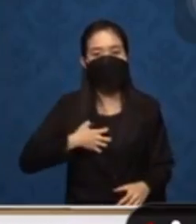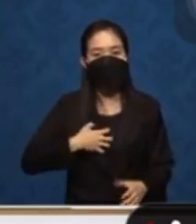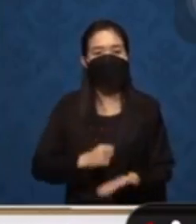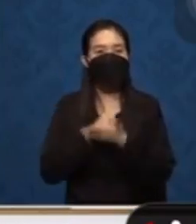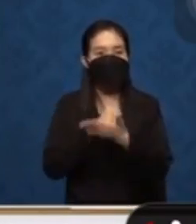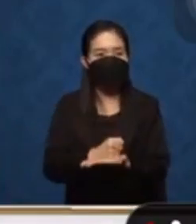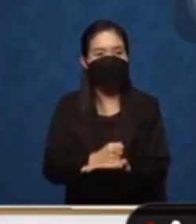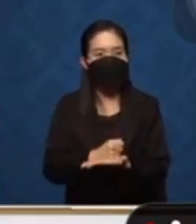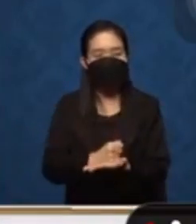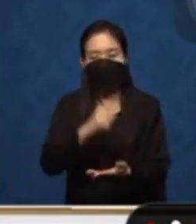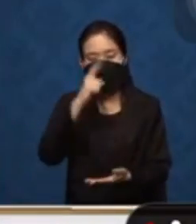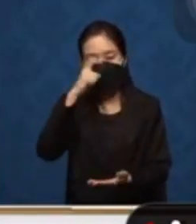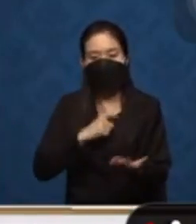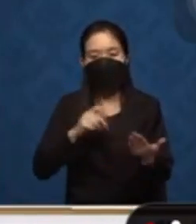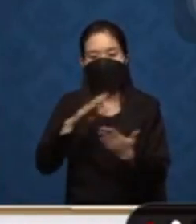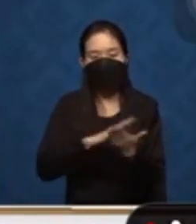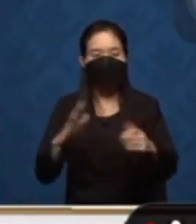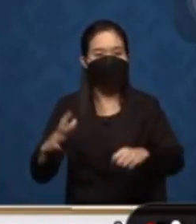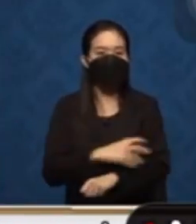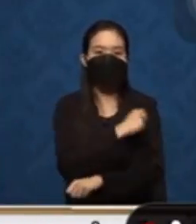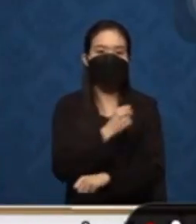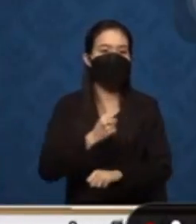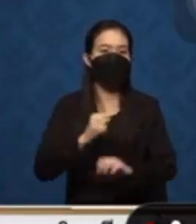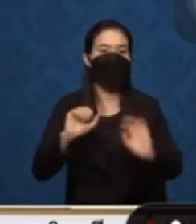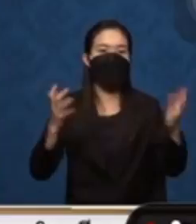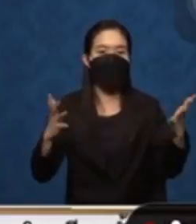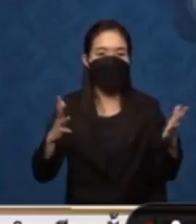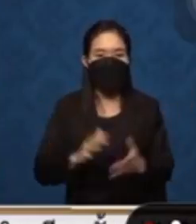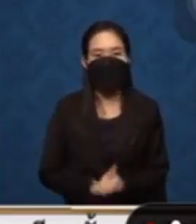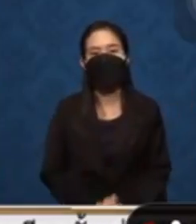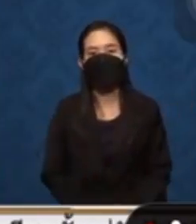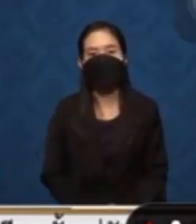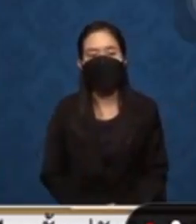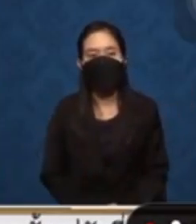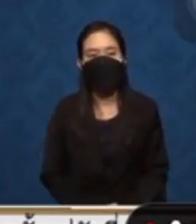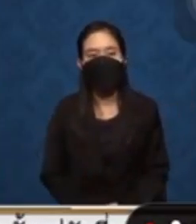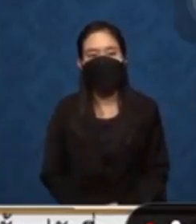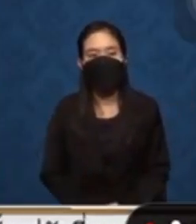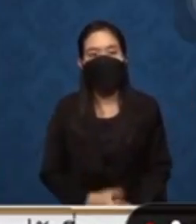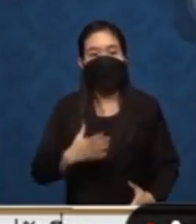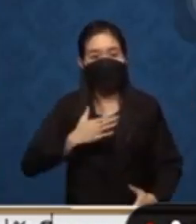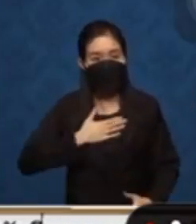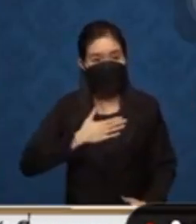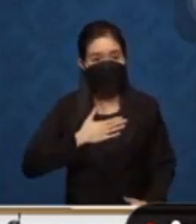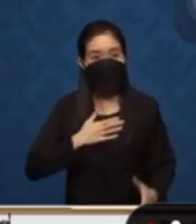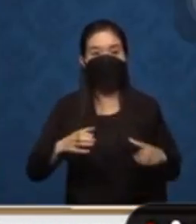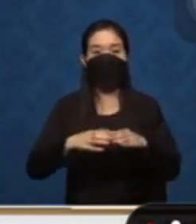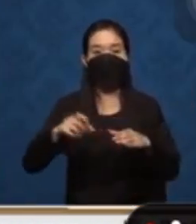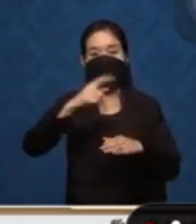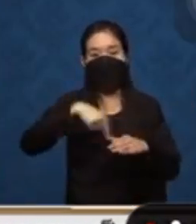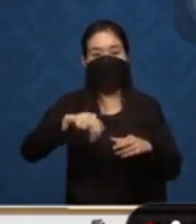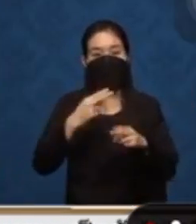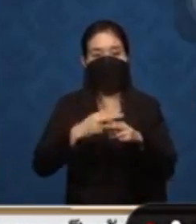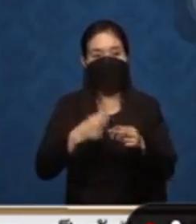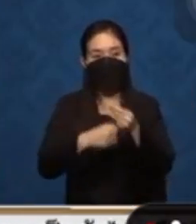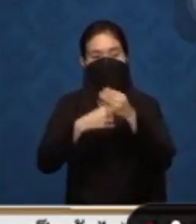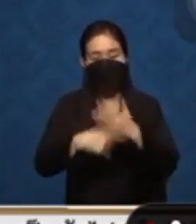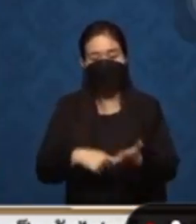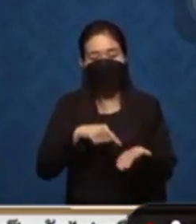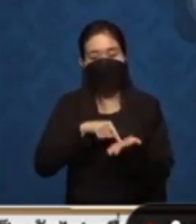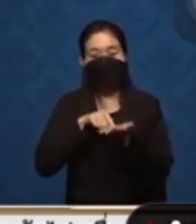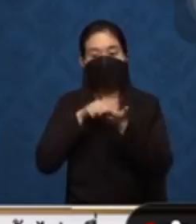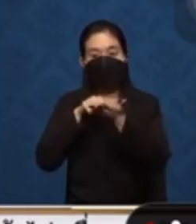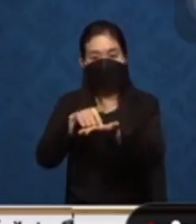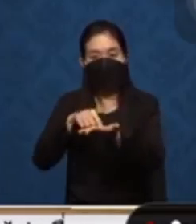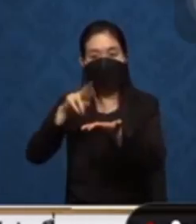คน